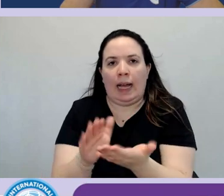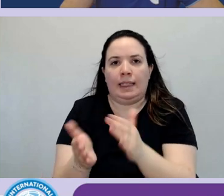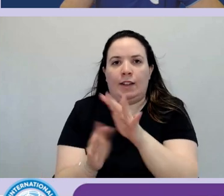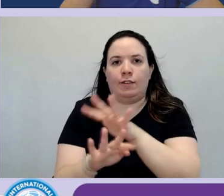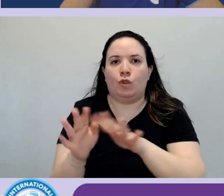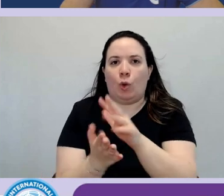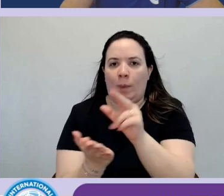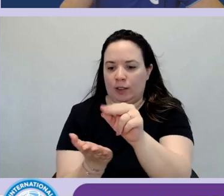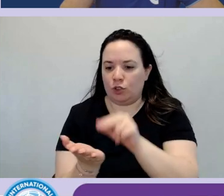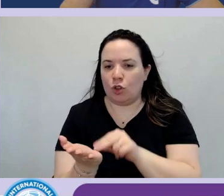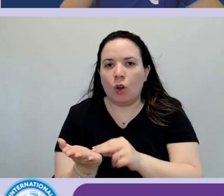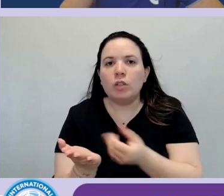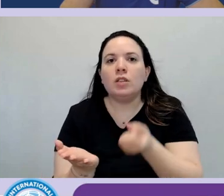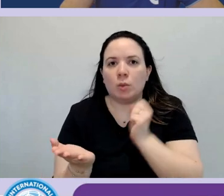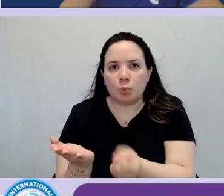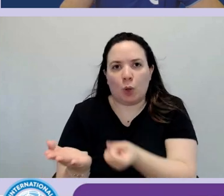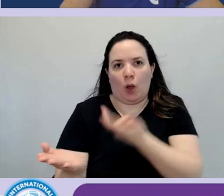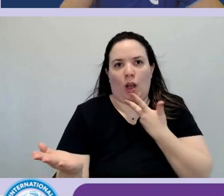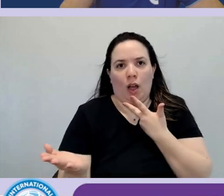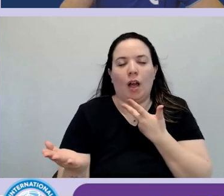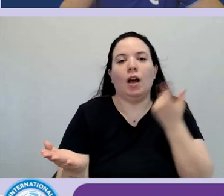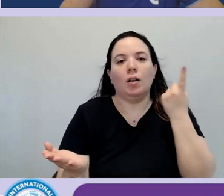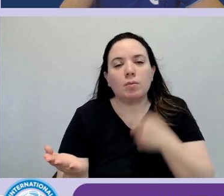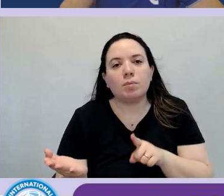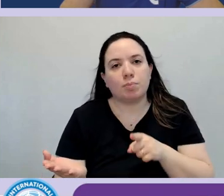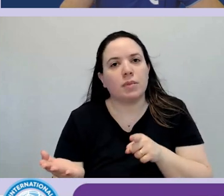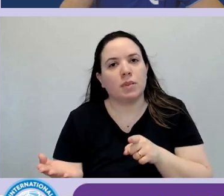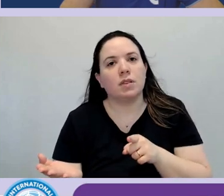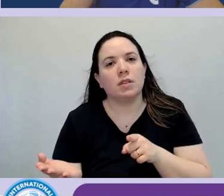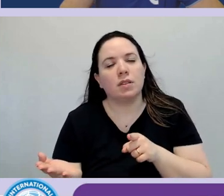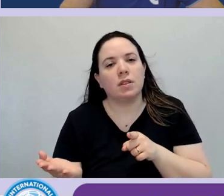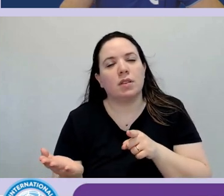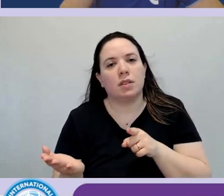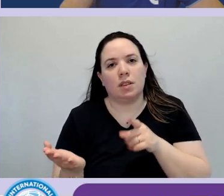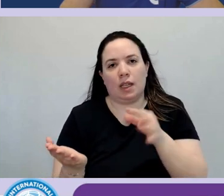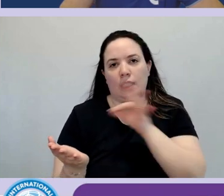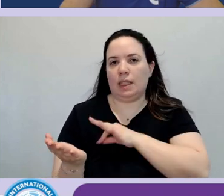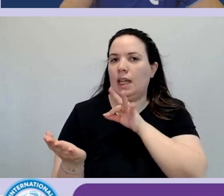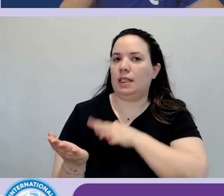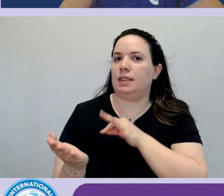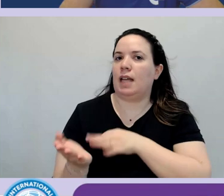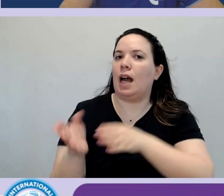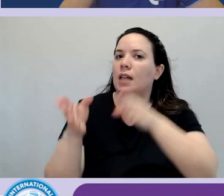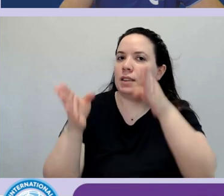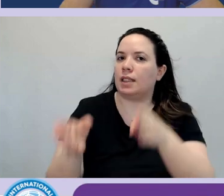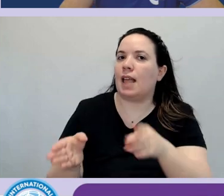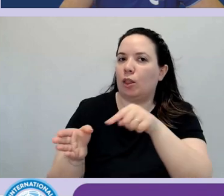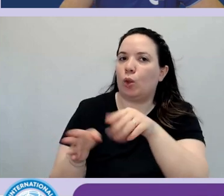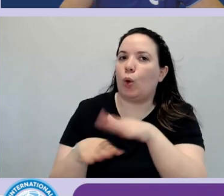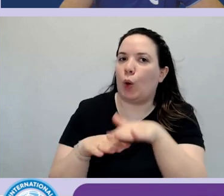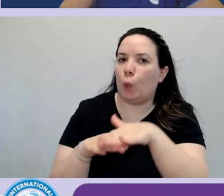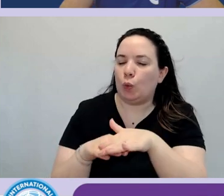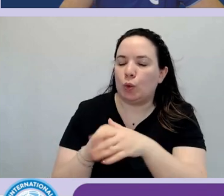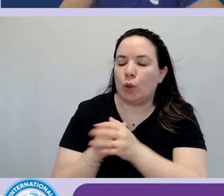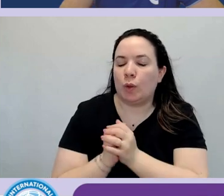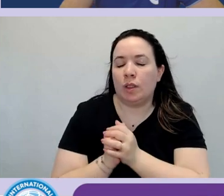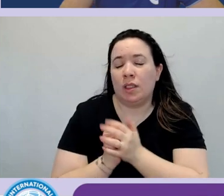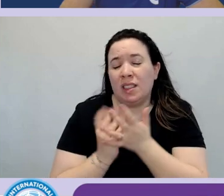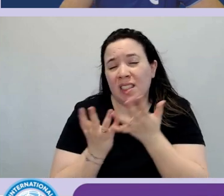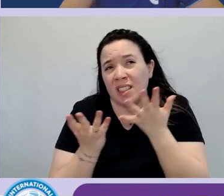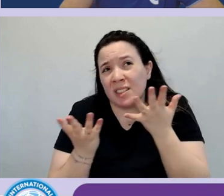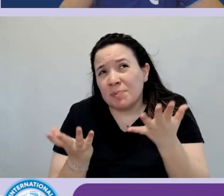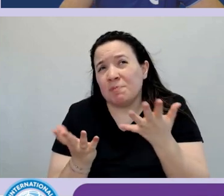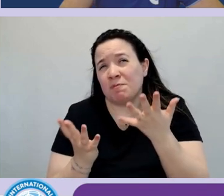confezione di un cellulare Ecco Per esempio questo è è un ambito molto interessante c'era